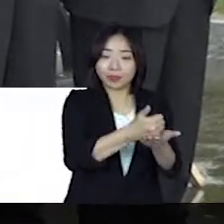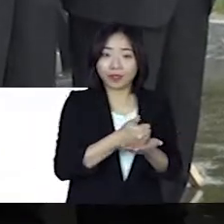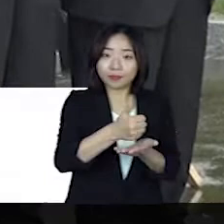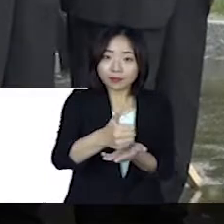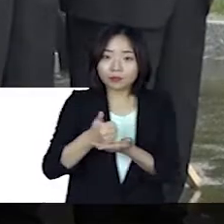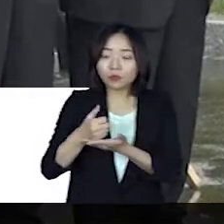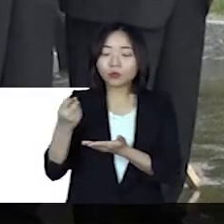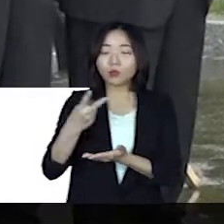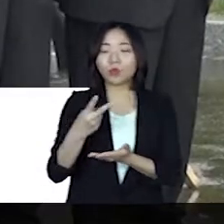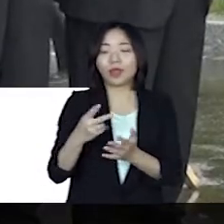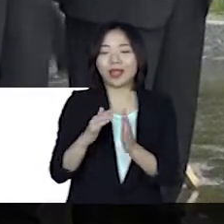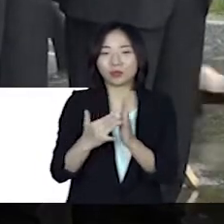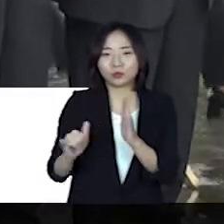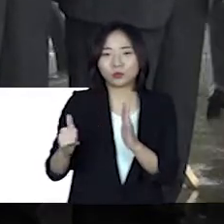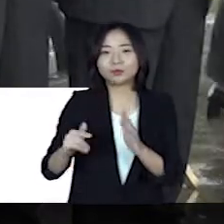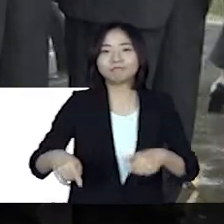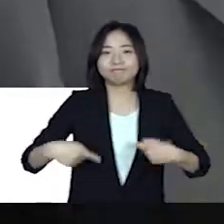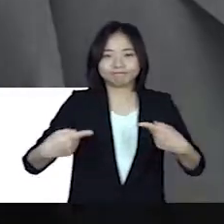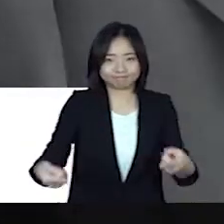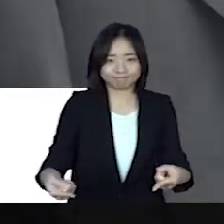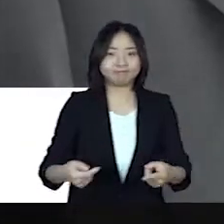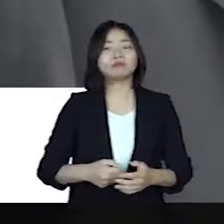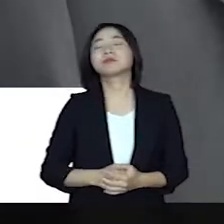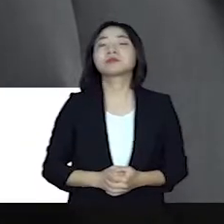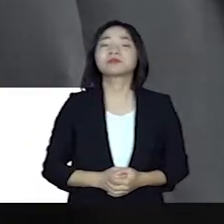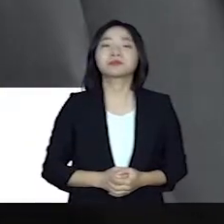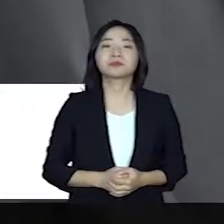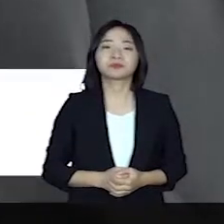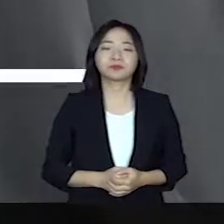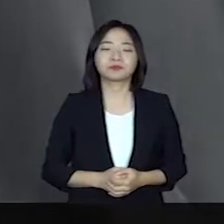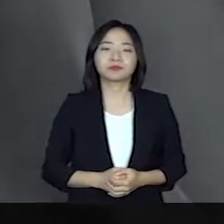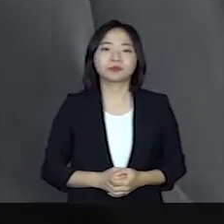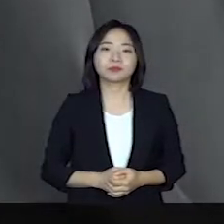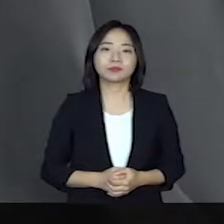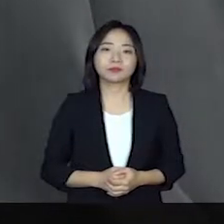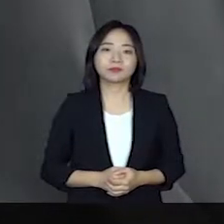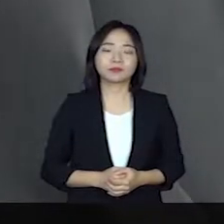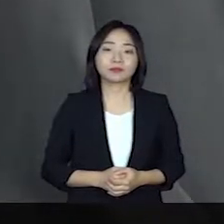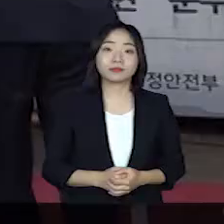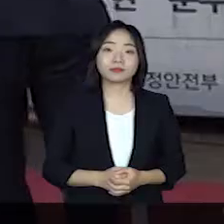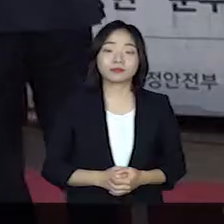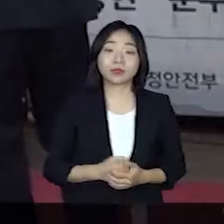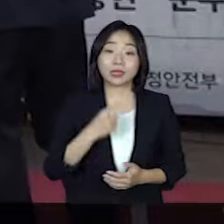각계각층 내외빈, 유족 등이 참석한 가운데 진행된 이날 유해 봉안 추도 행사는